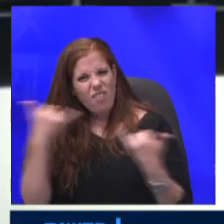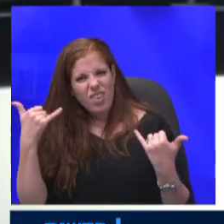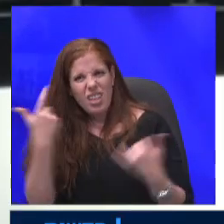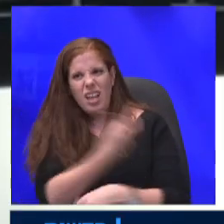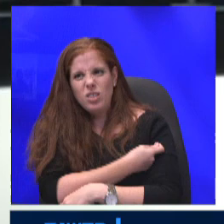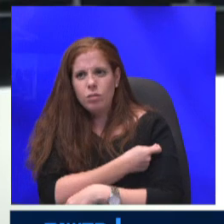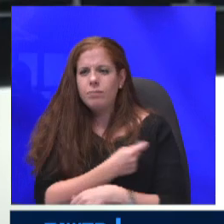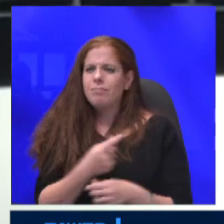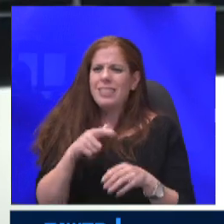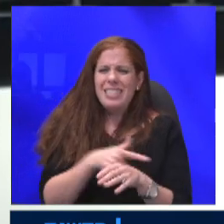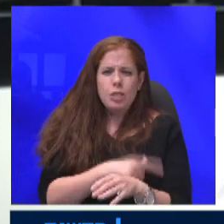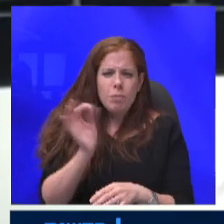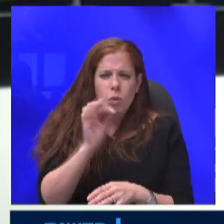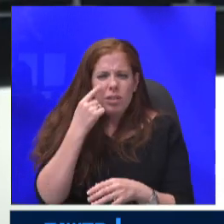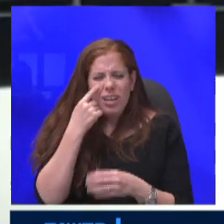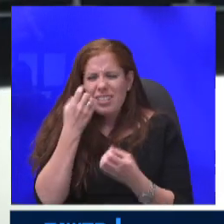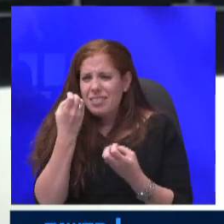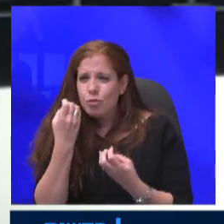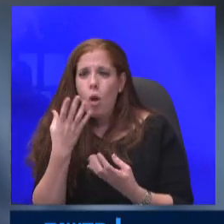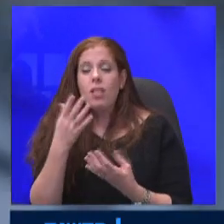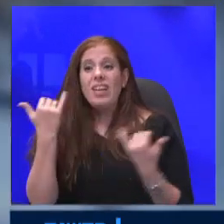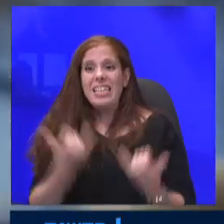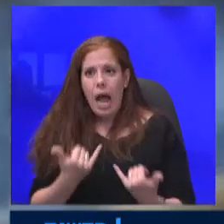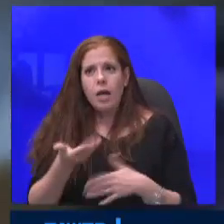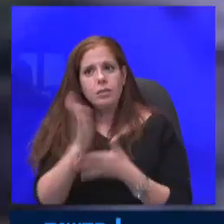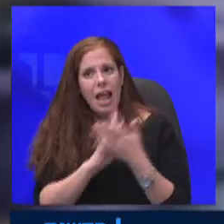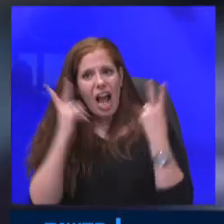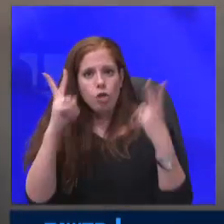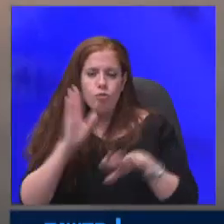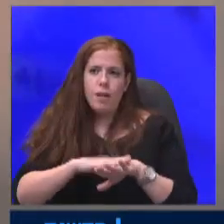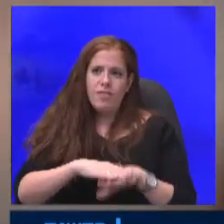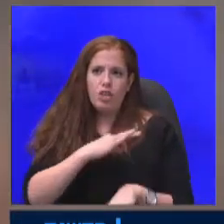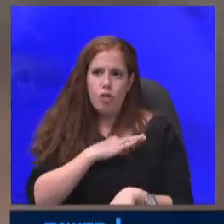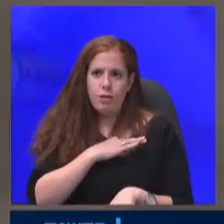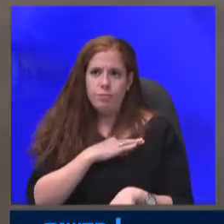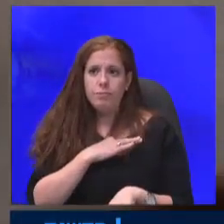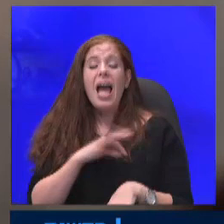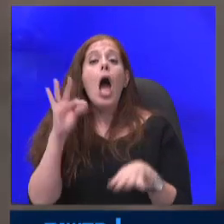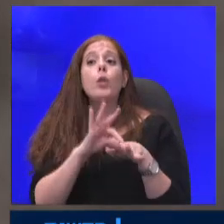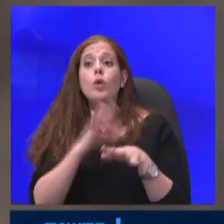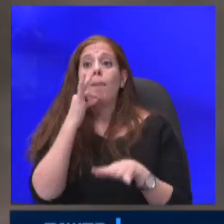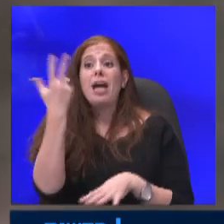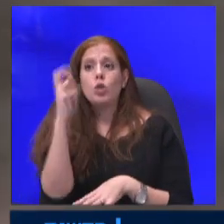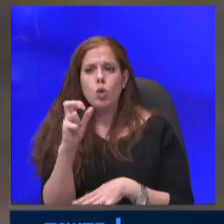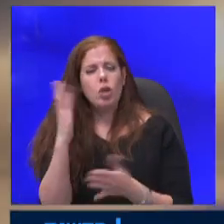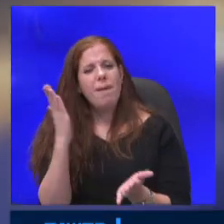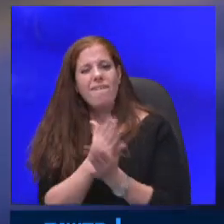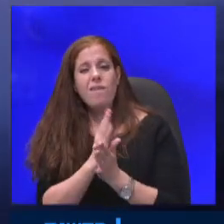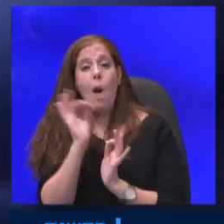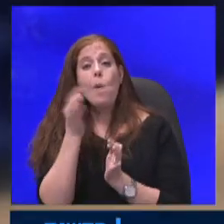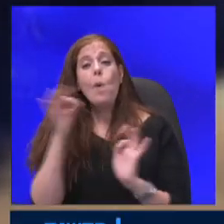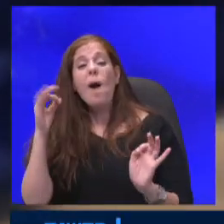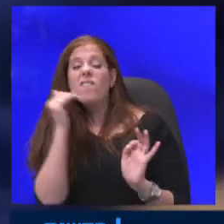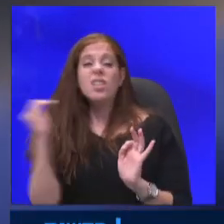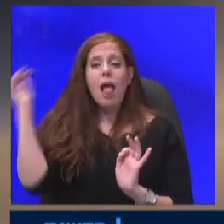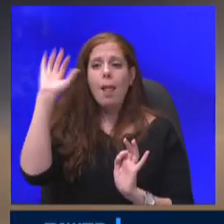think right now it is actually a really integral part of my job. הדוקטור בת ה-30 היא כבר כוכבת על בטיקטוק, עם יותר מ-200,000